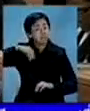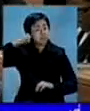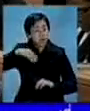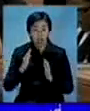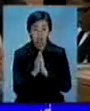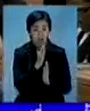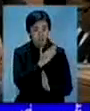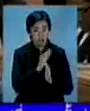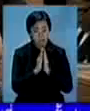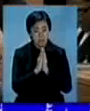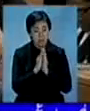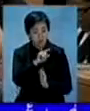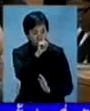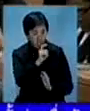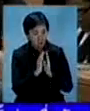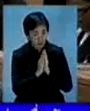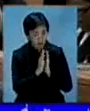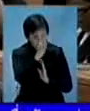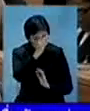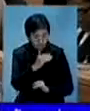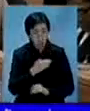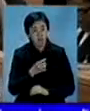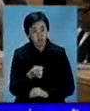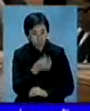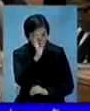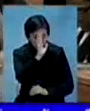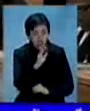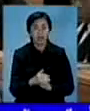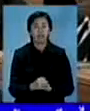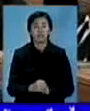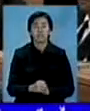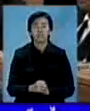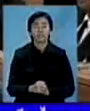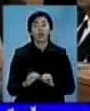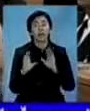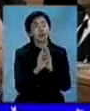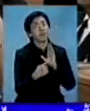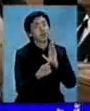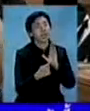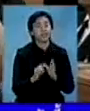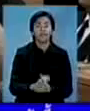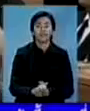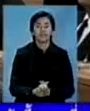ระไปสวดท่านนะนี่ไม่ได้ขู่นะเนี่ยอย่างเงี้ย